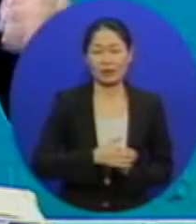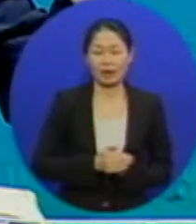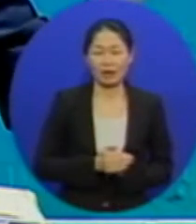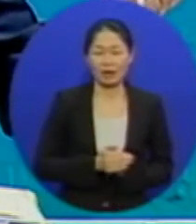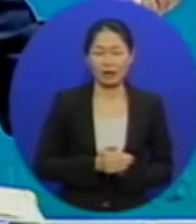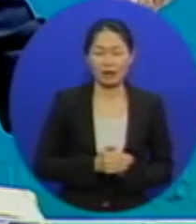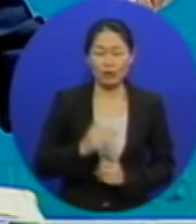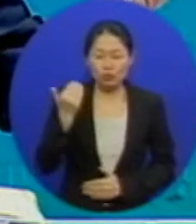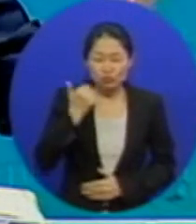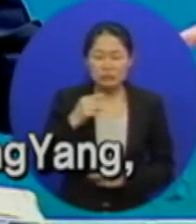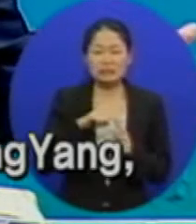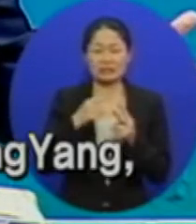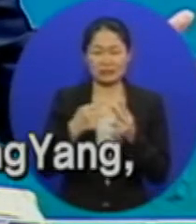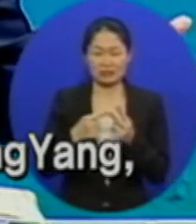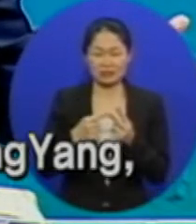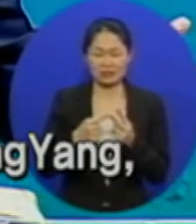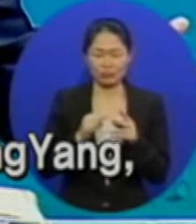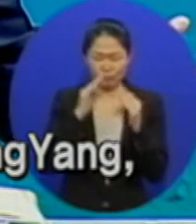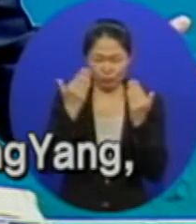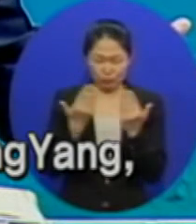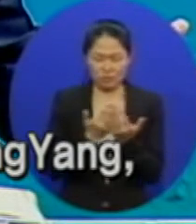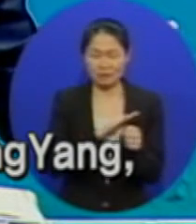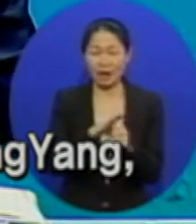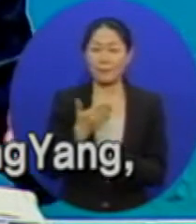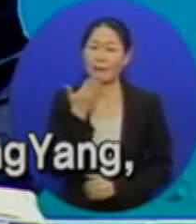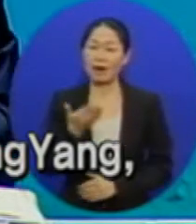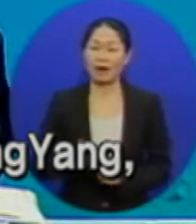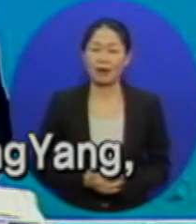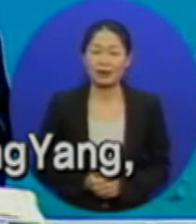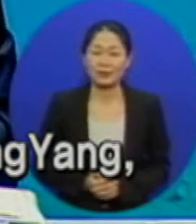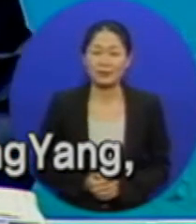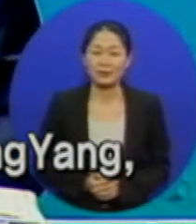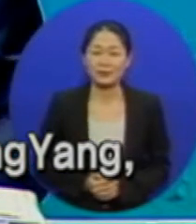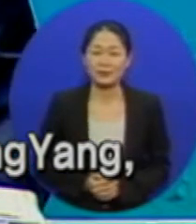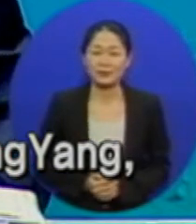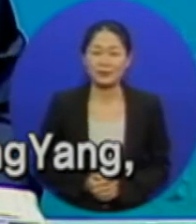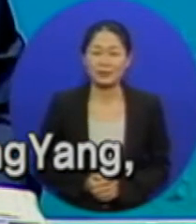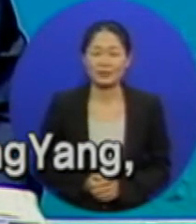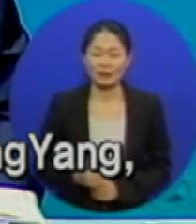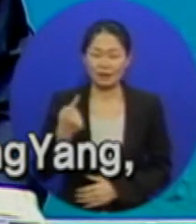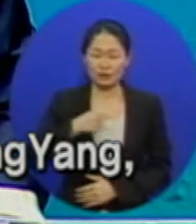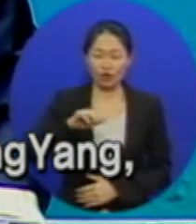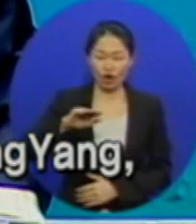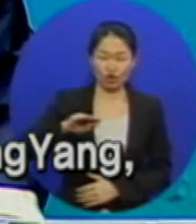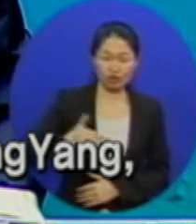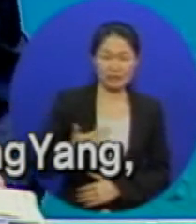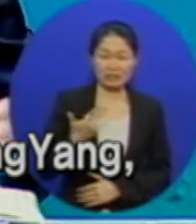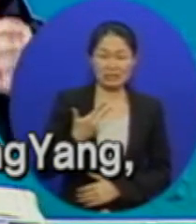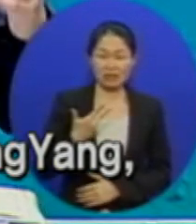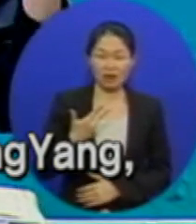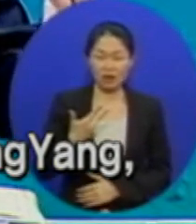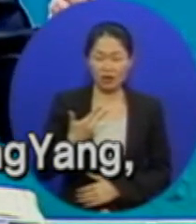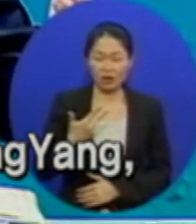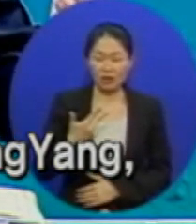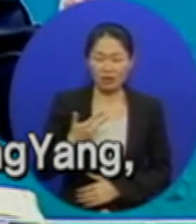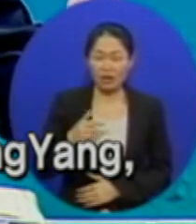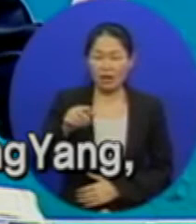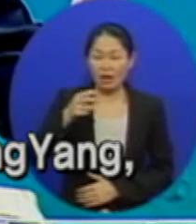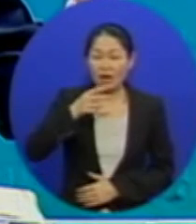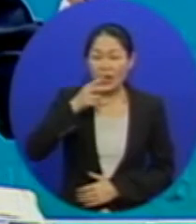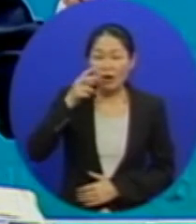누구와도 누구와도 살아 가게 되요 1907년에 평양 장대현